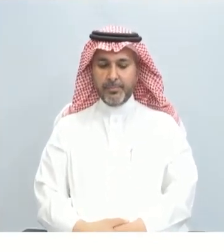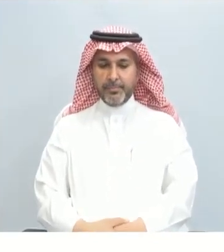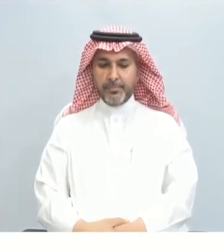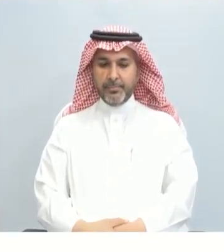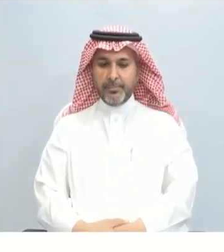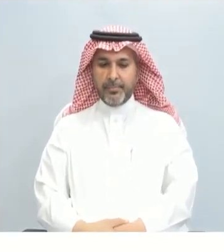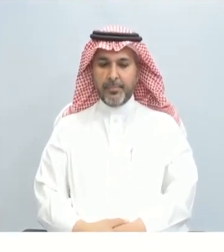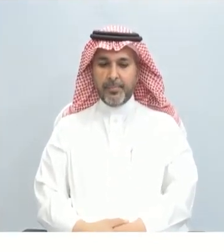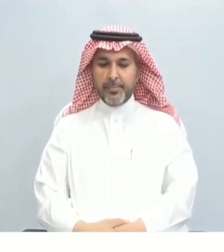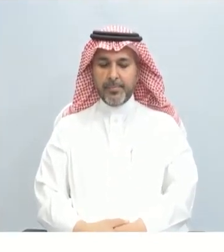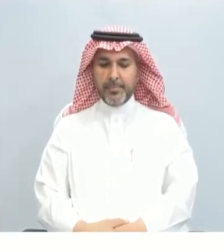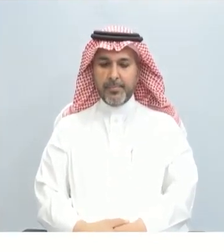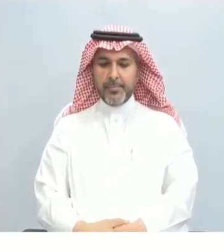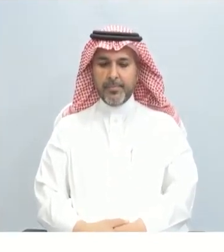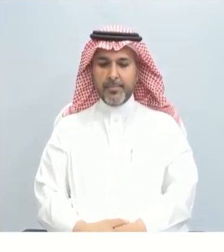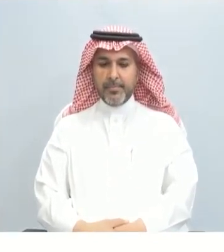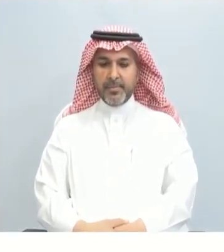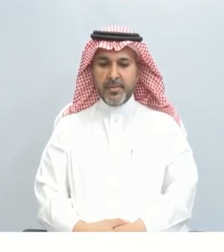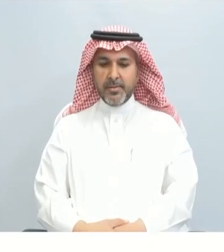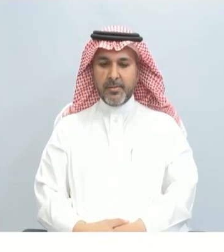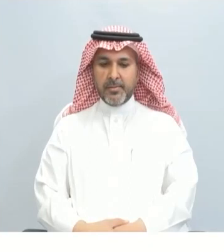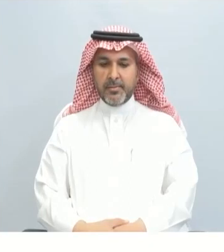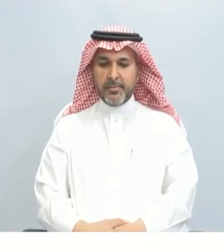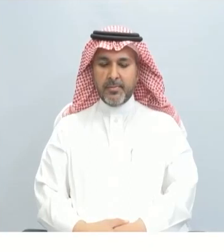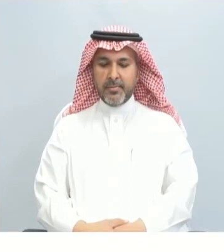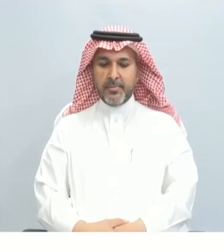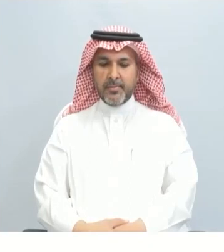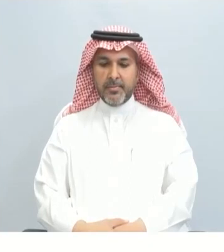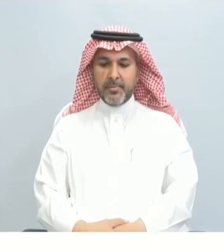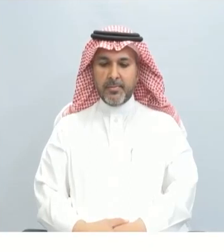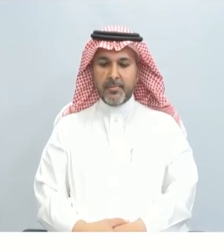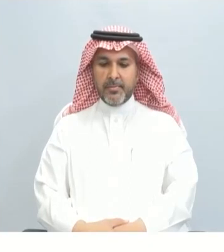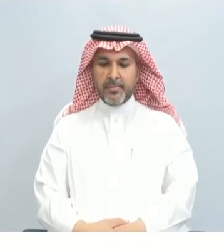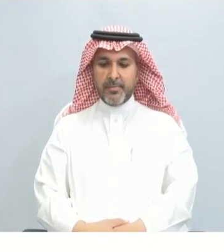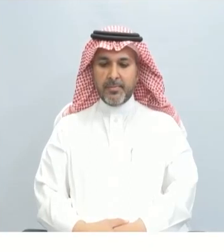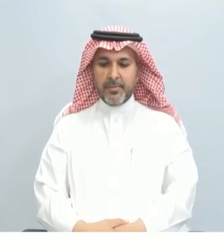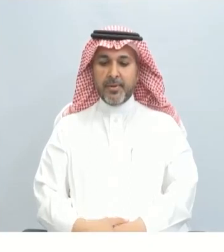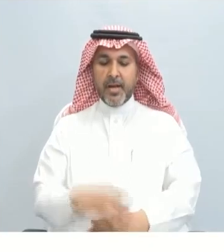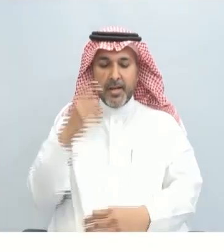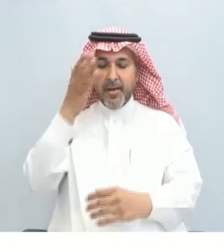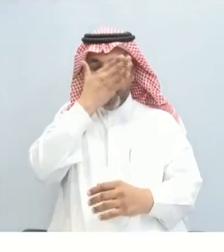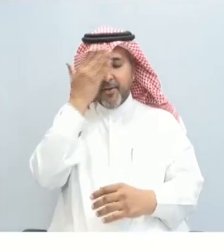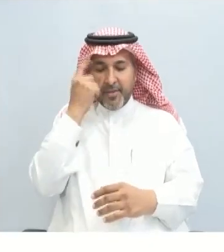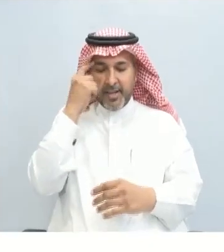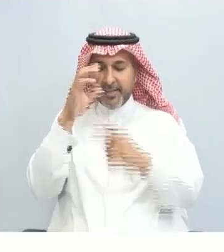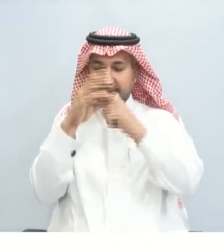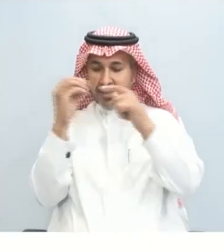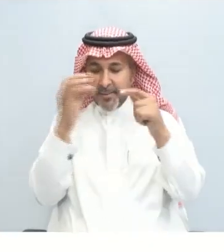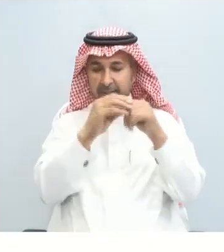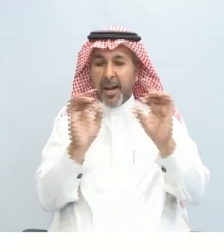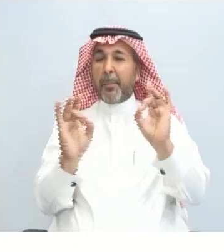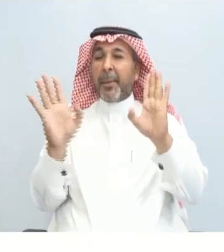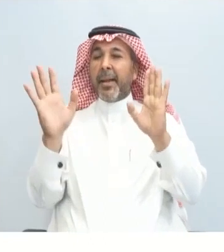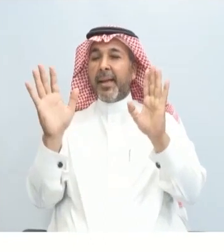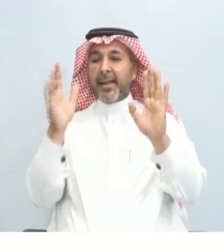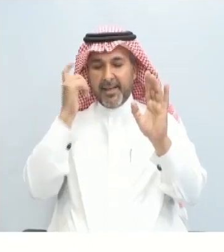حتى في مثل هال المسائل هذه من مجرد انك يعني تعوض تعرف ان هذا بيعطيك سالب وهذا بيعطيك سالب هذه حلول مستبعده وممكن